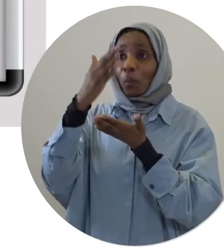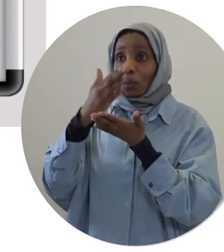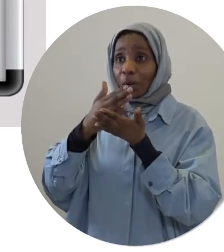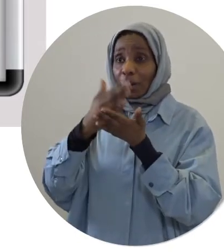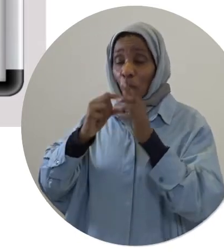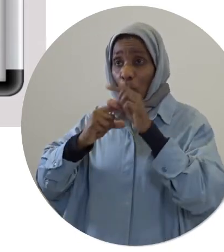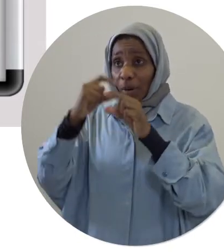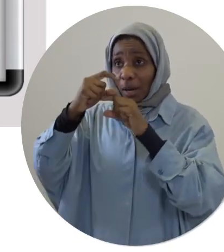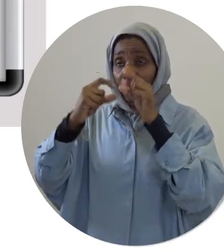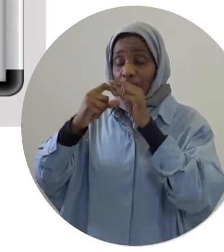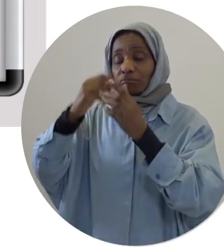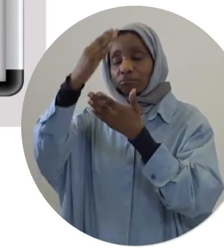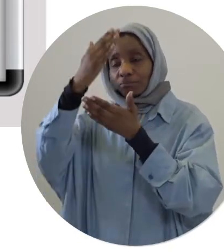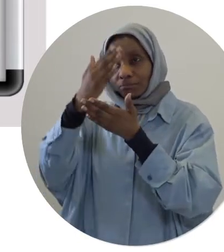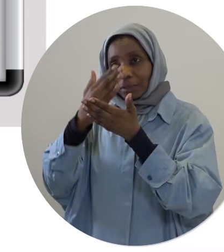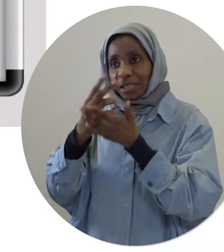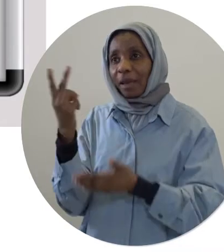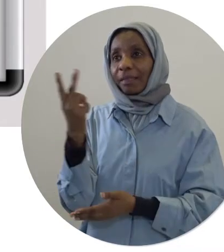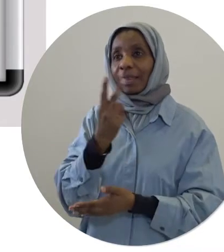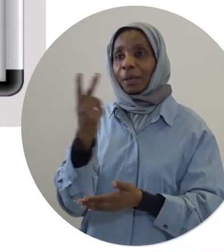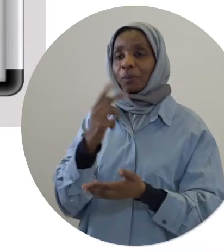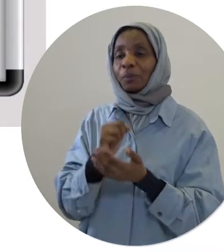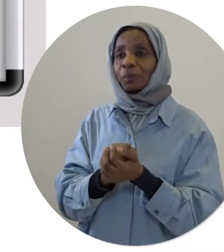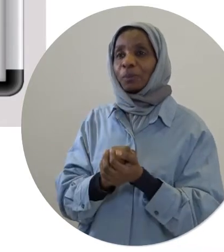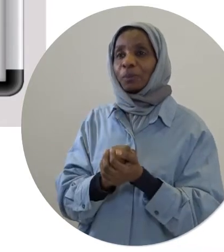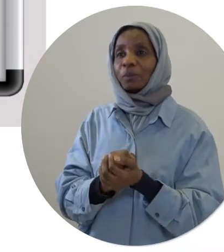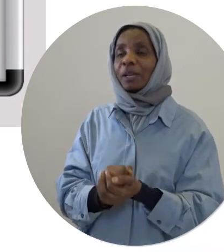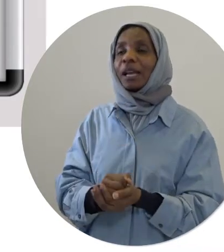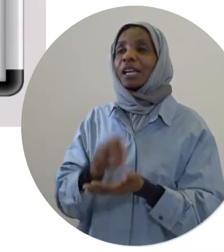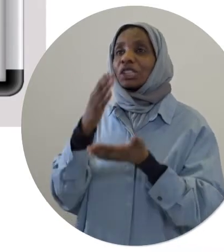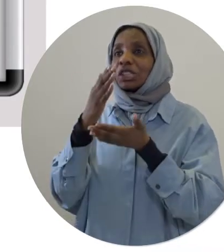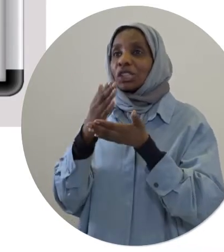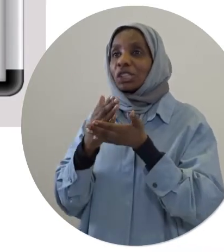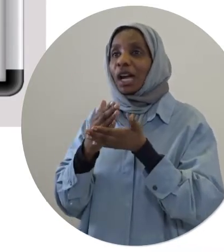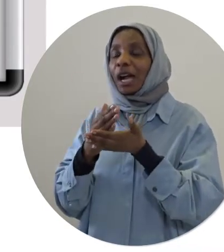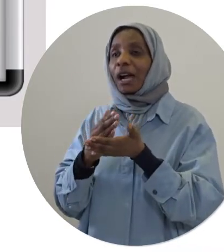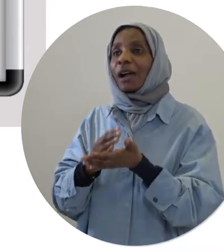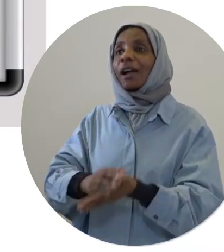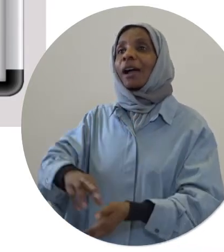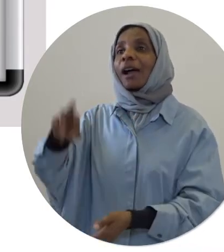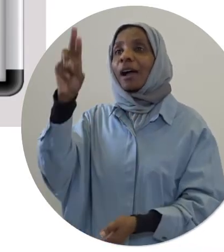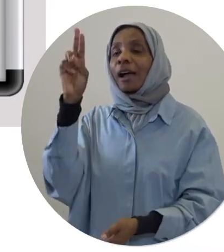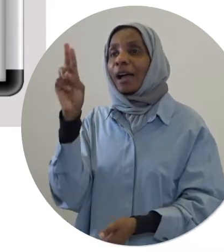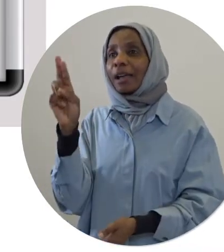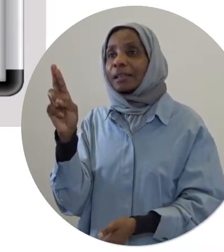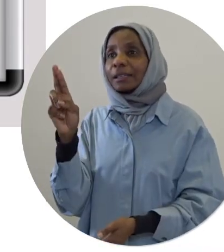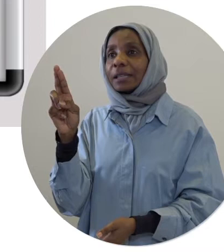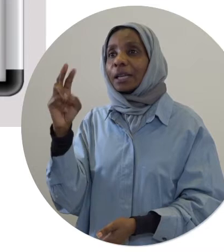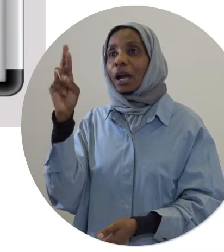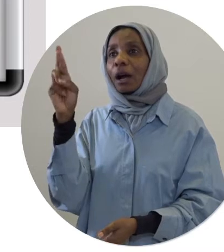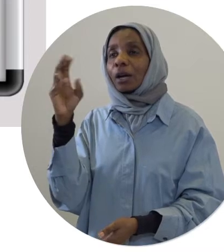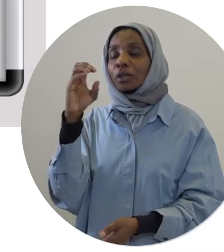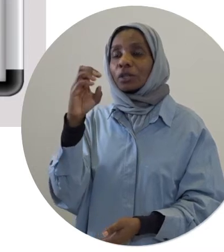يتم استبدال الياء كاف بالمقطع ألف تاء، ثم شق الألكيل من الكحول، إذن